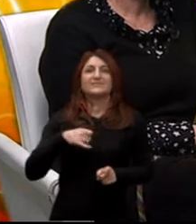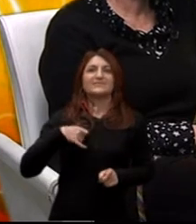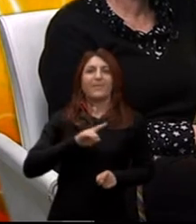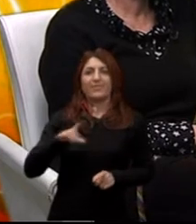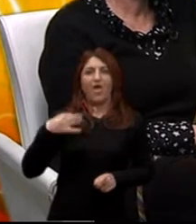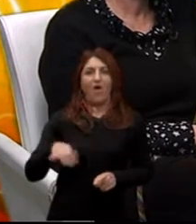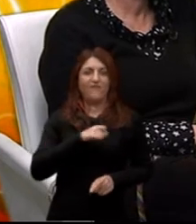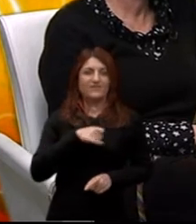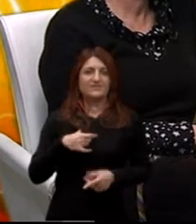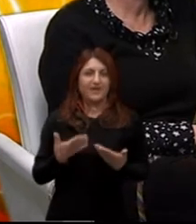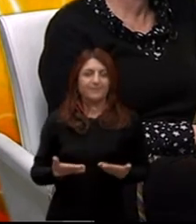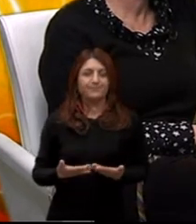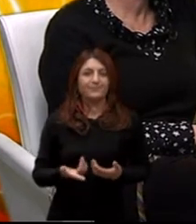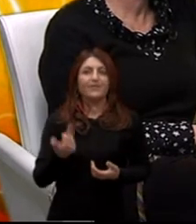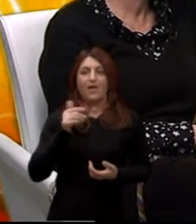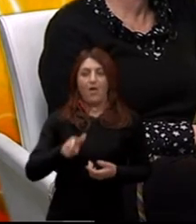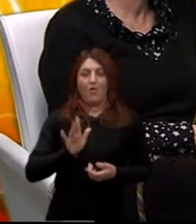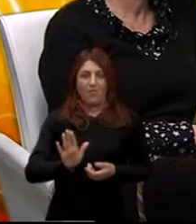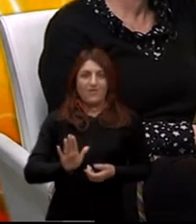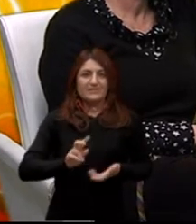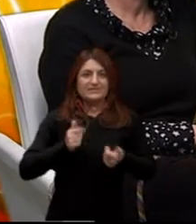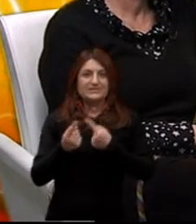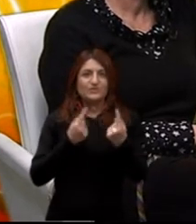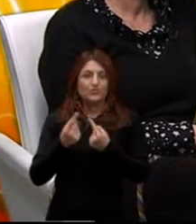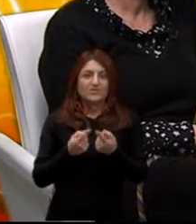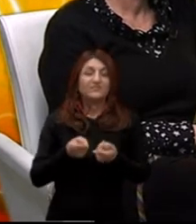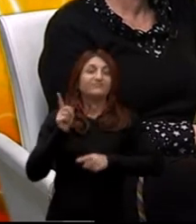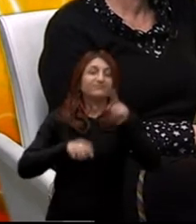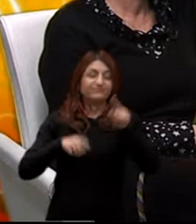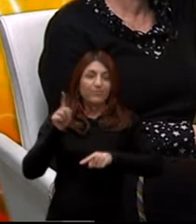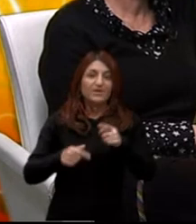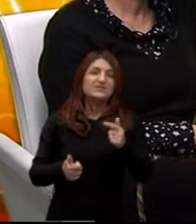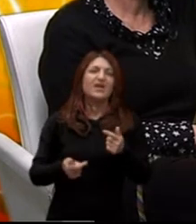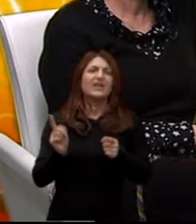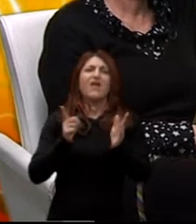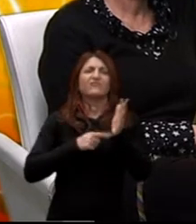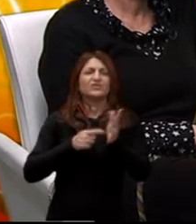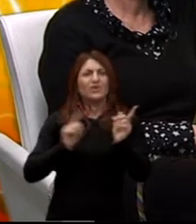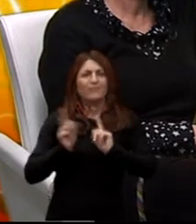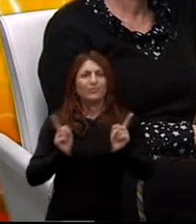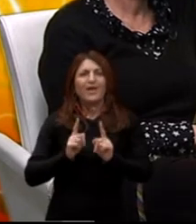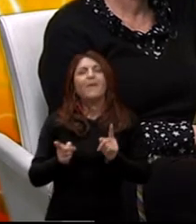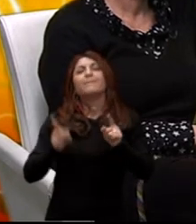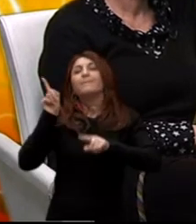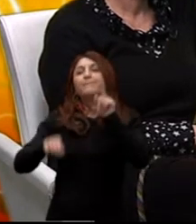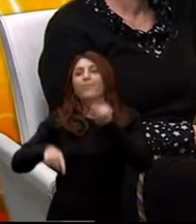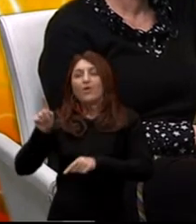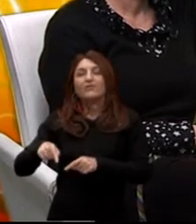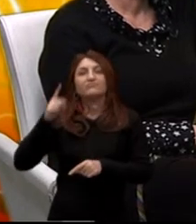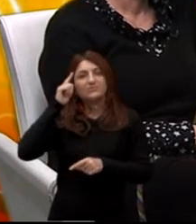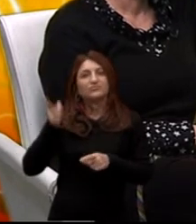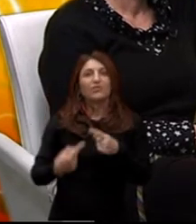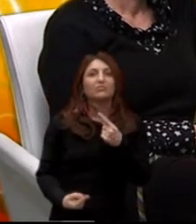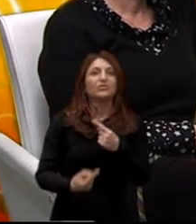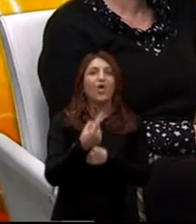Tako da, naravno, ali u takvim situacijama tu i tamo se zna ponekad, to nije često, to moram reći, ali se zna